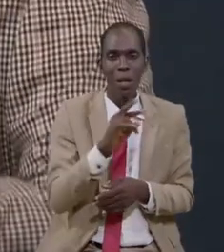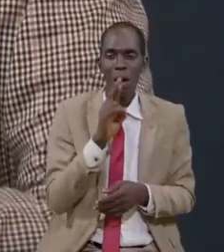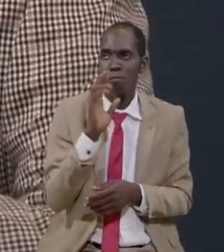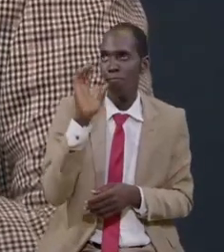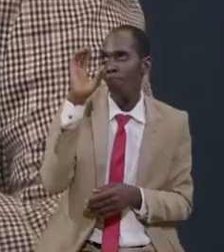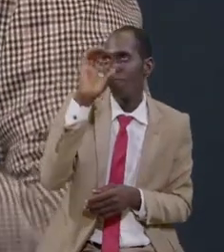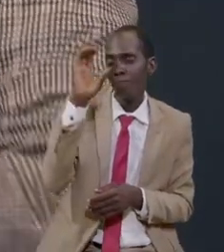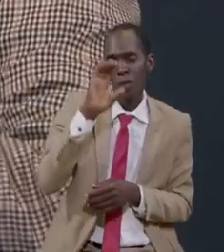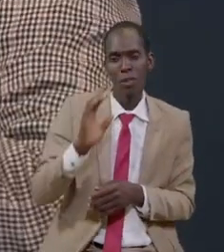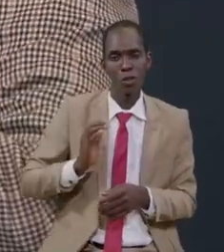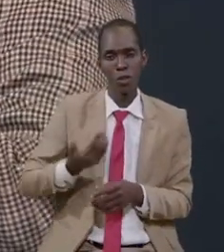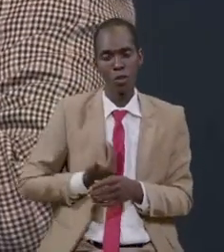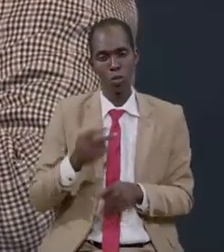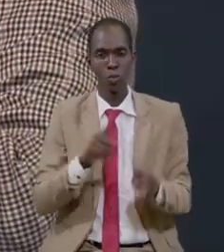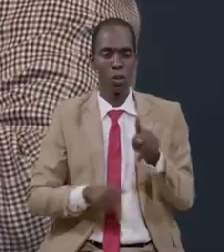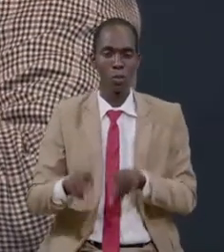qui cherche.